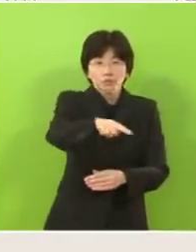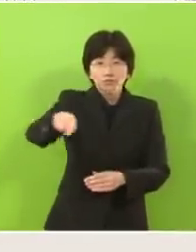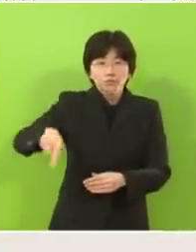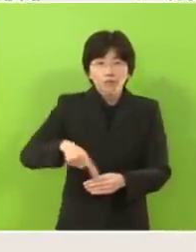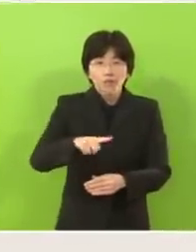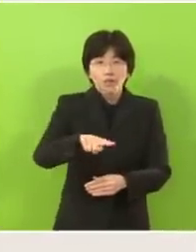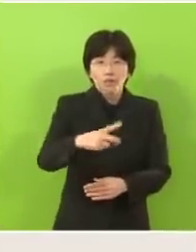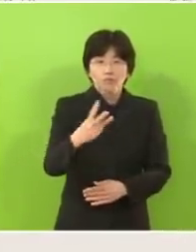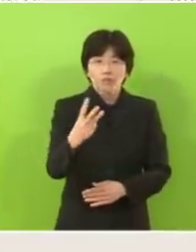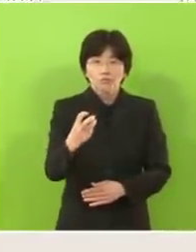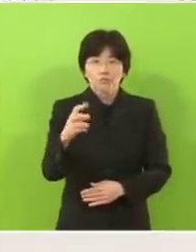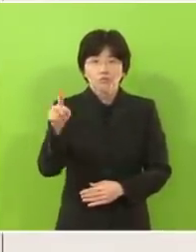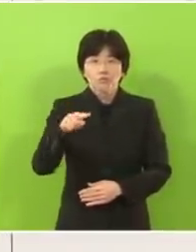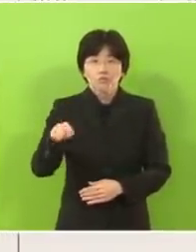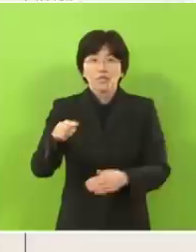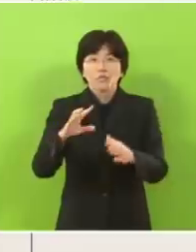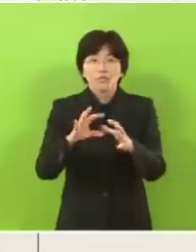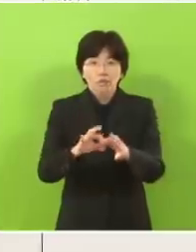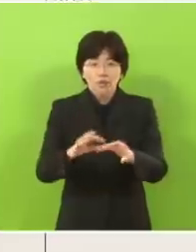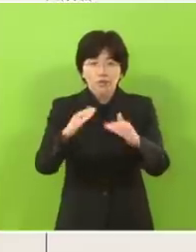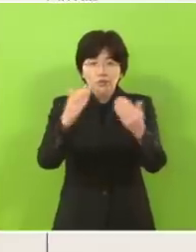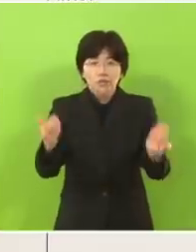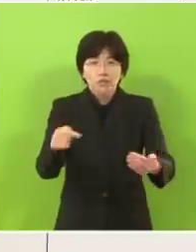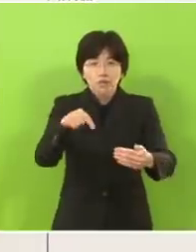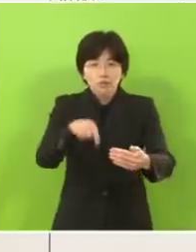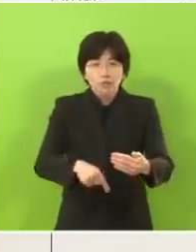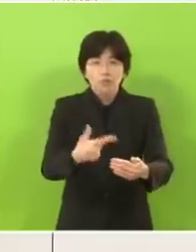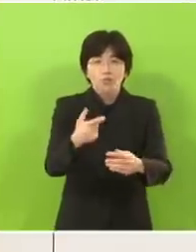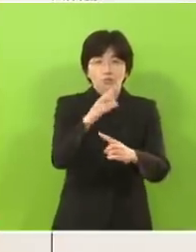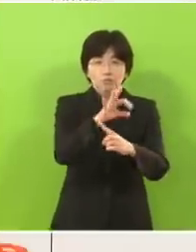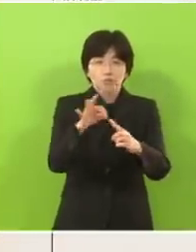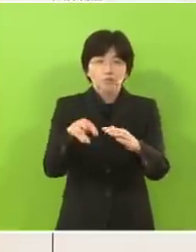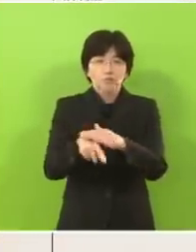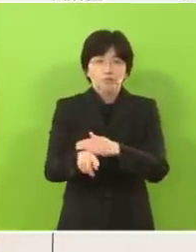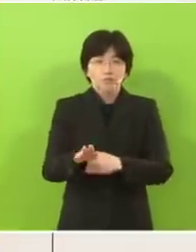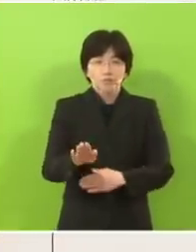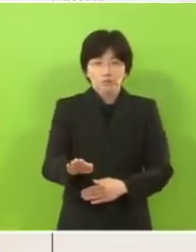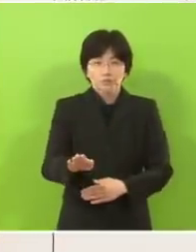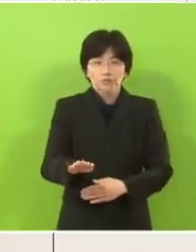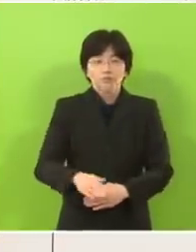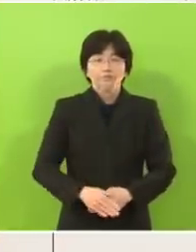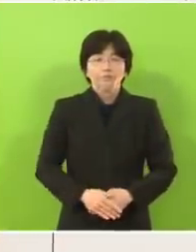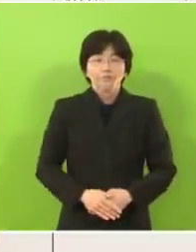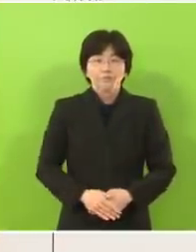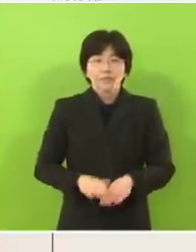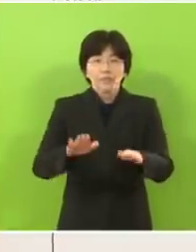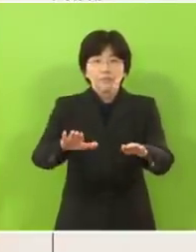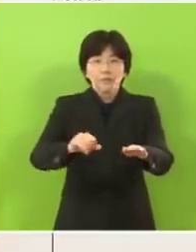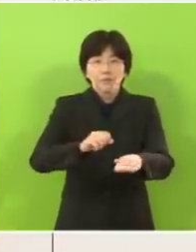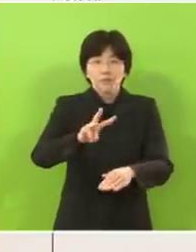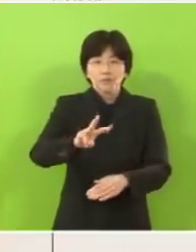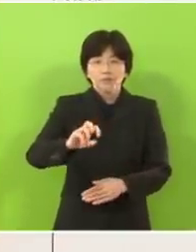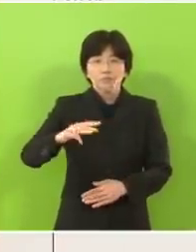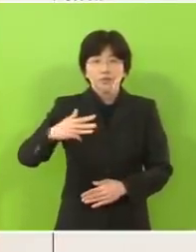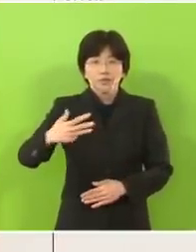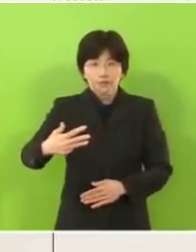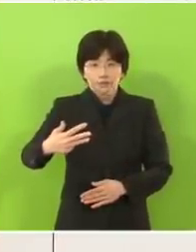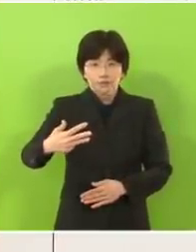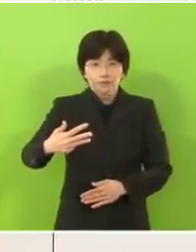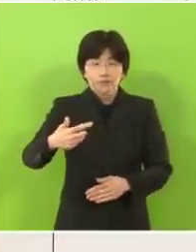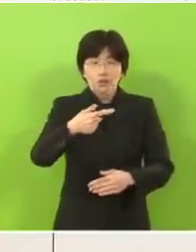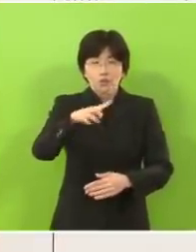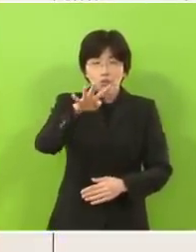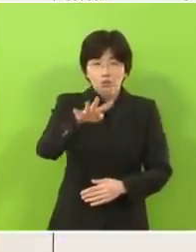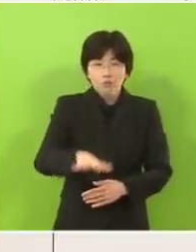130名ですから全体の6割ということでございますそして今治市38名